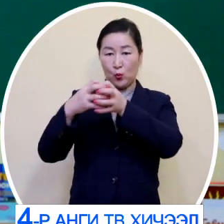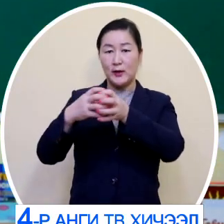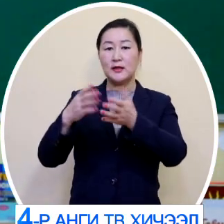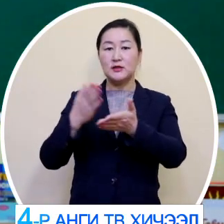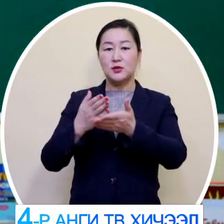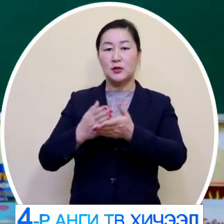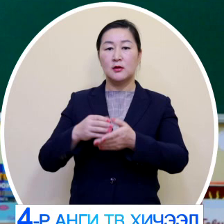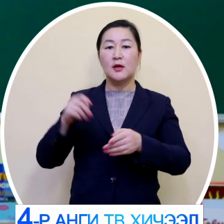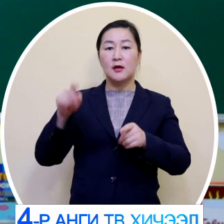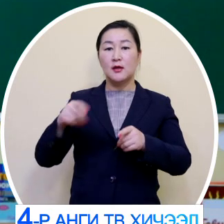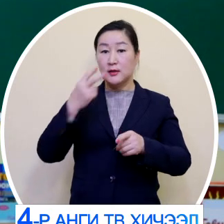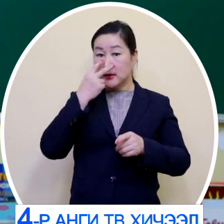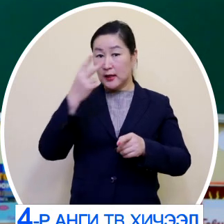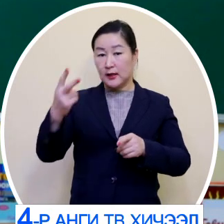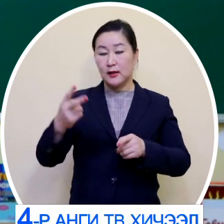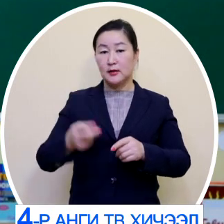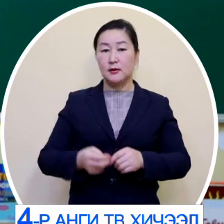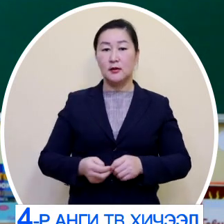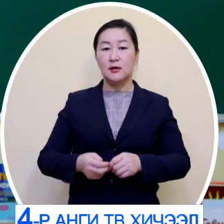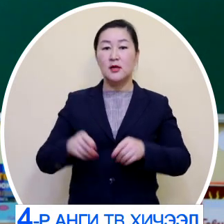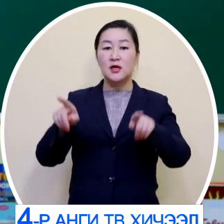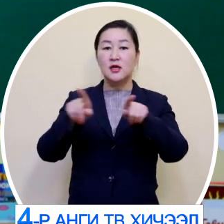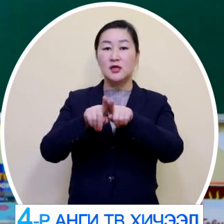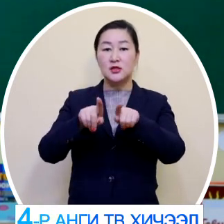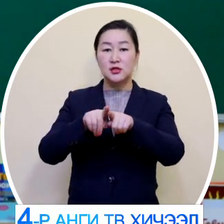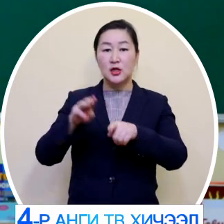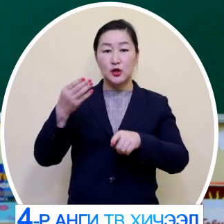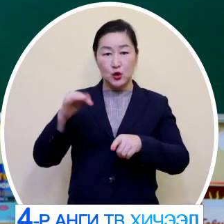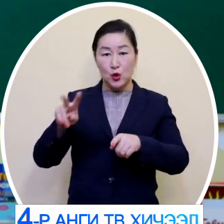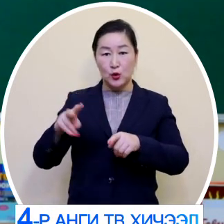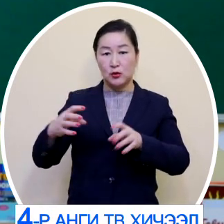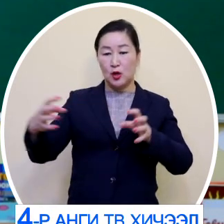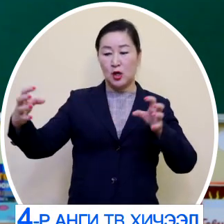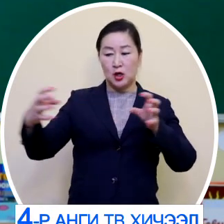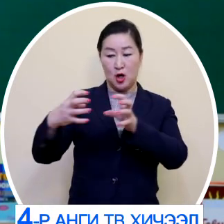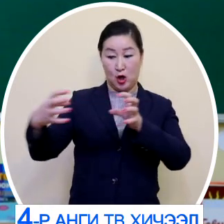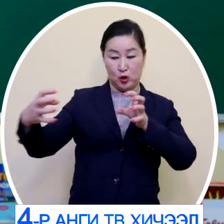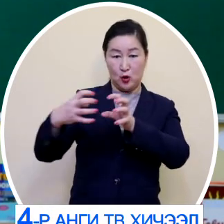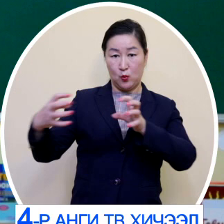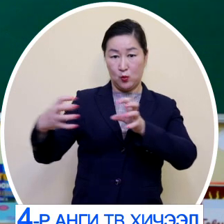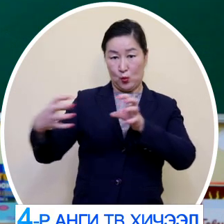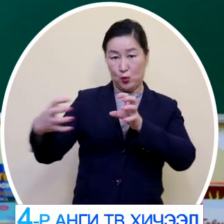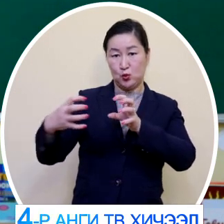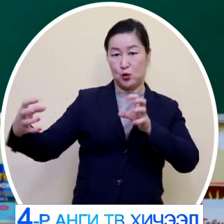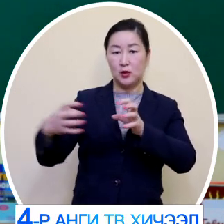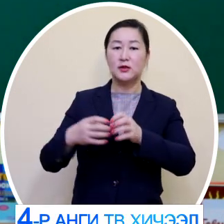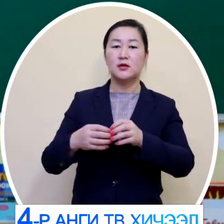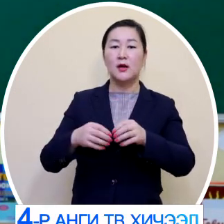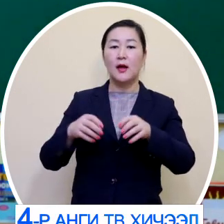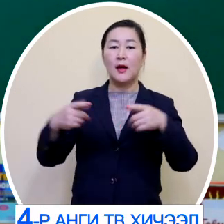За, эндээс бид нэр ямар дүнэлтэнд хүрэх вэ гэхлээр ижил туйлууд бол